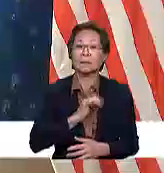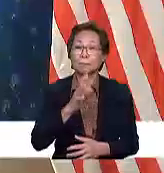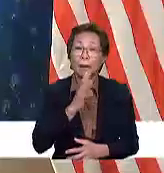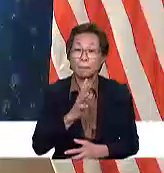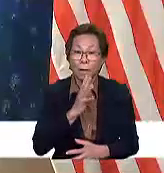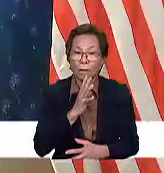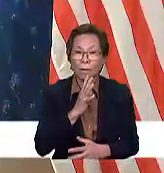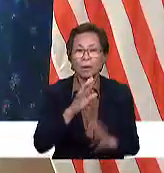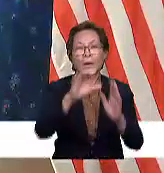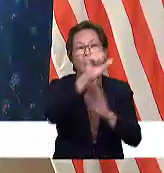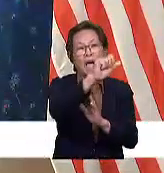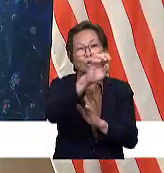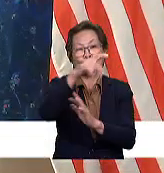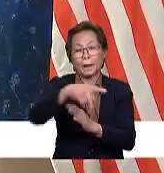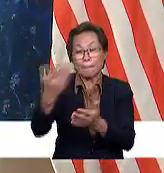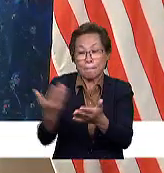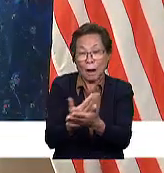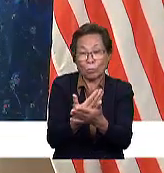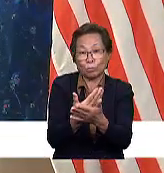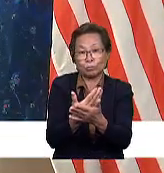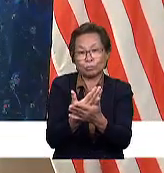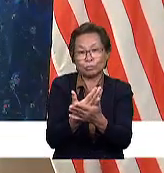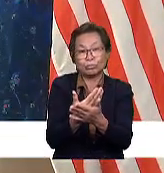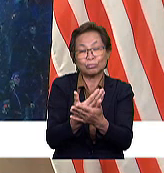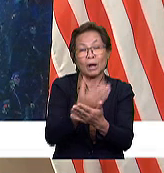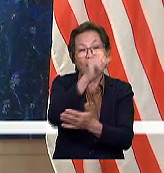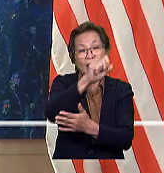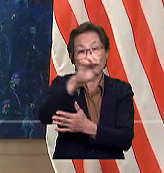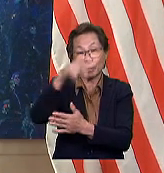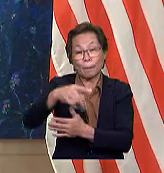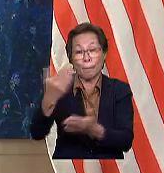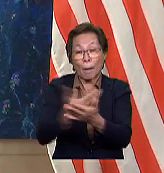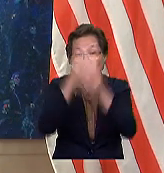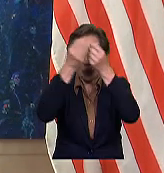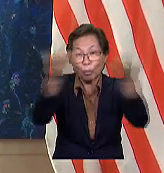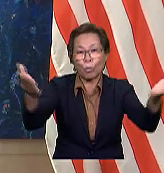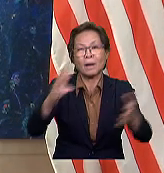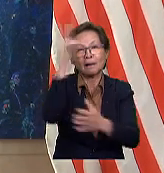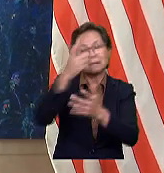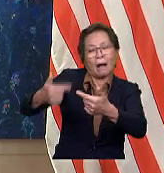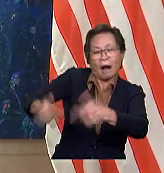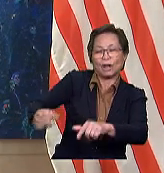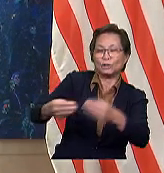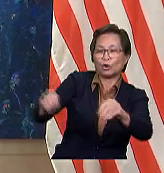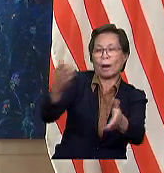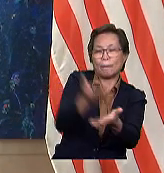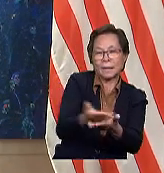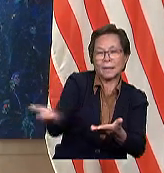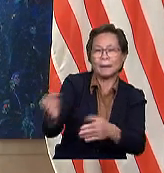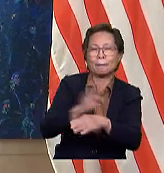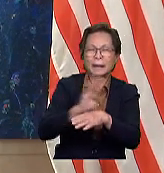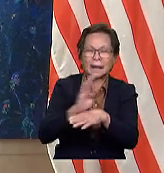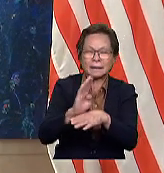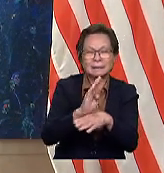berdasarkan es Sophie terbaru yang diumumkan kerajaan masih membenarkan operasi jual-beli penjaga